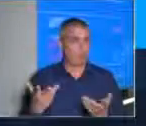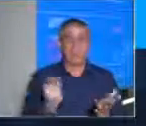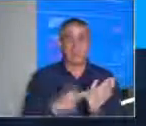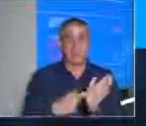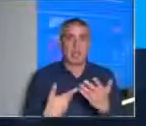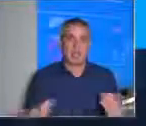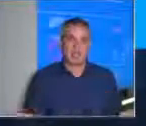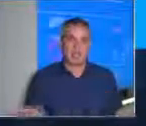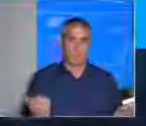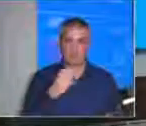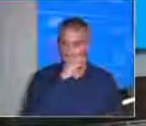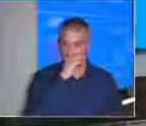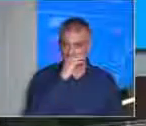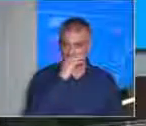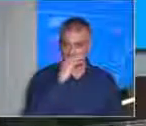שיתבע.